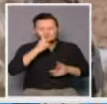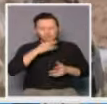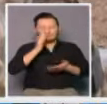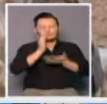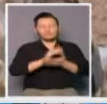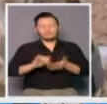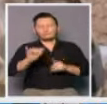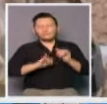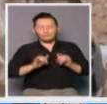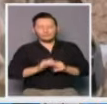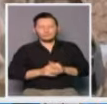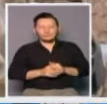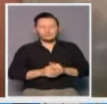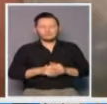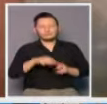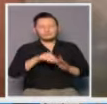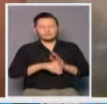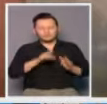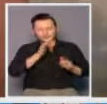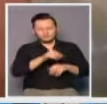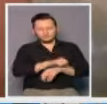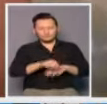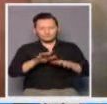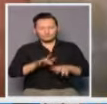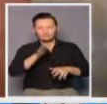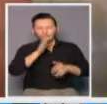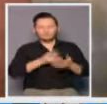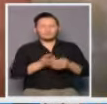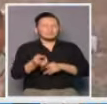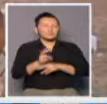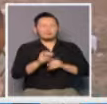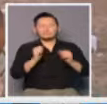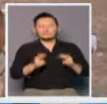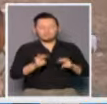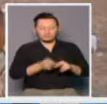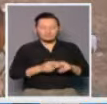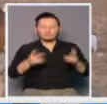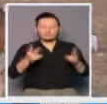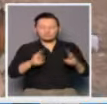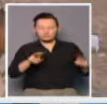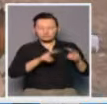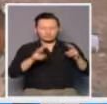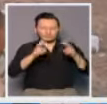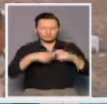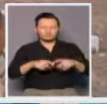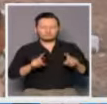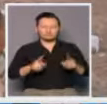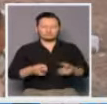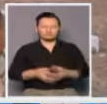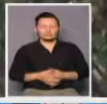направление нарушителя, время прохождения границы, методы прохождения и прилагают необходимые усилия для их